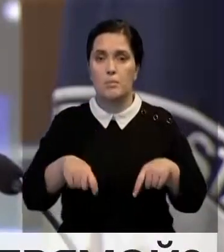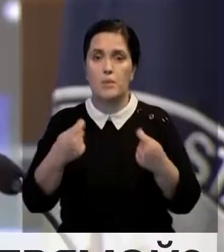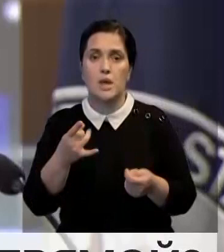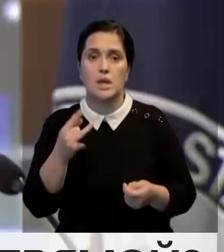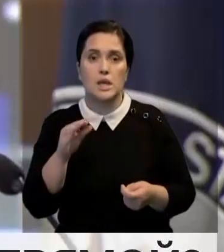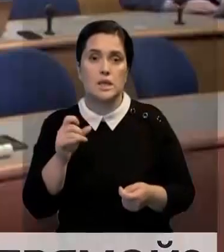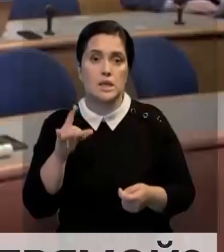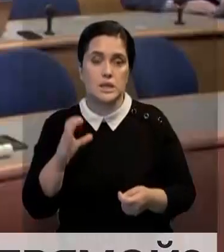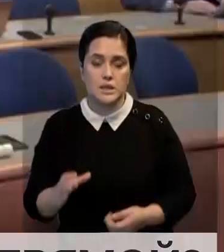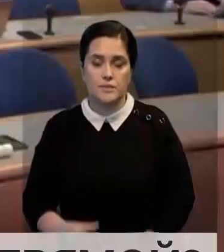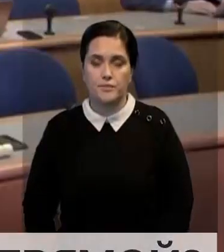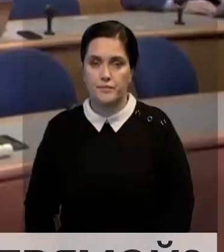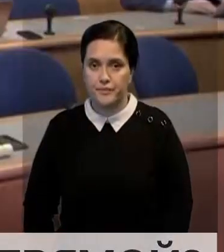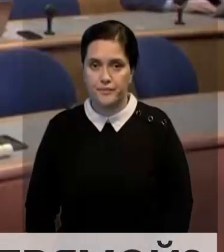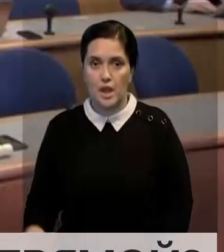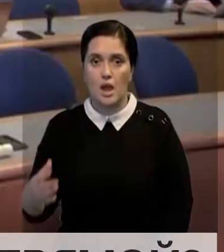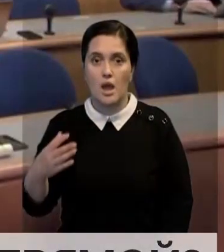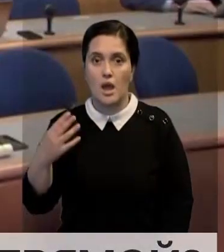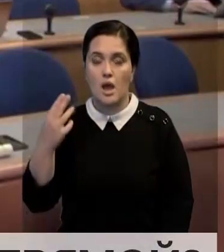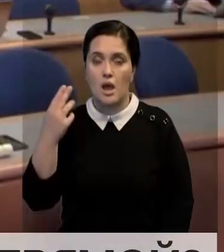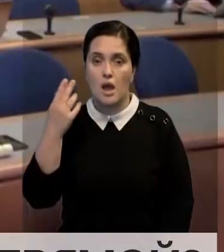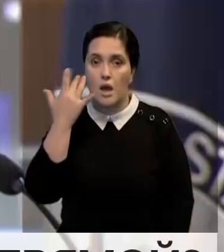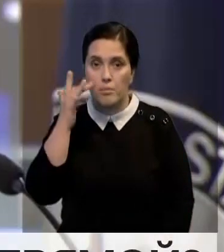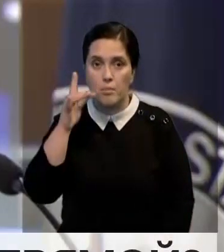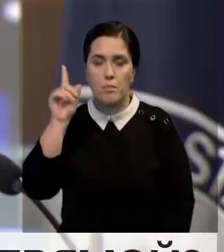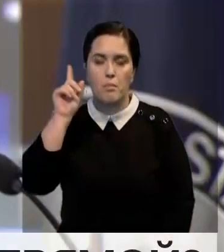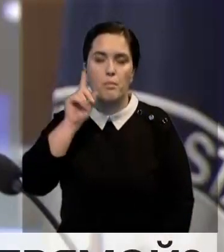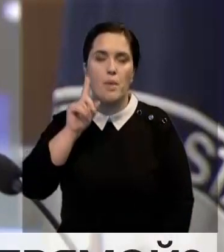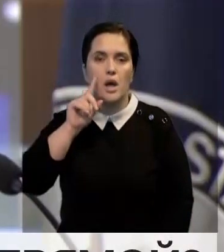Reuters со ссылкой на источники. Вашингтон пока изучает ответ.